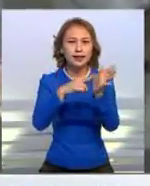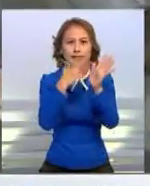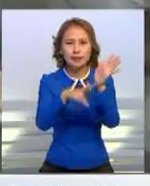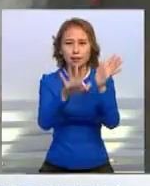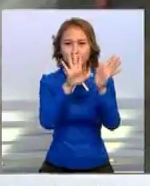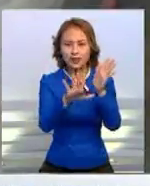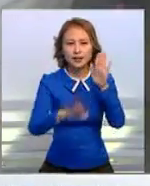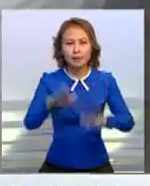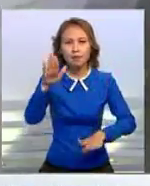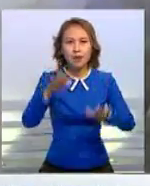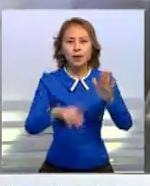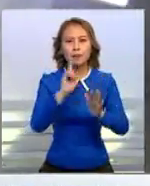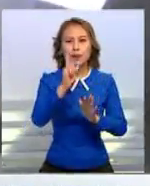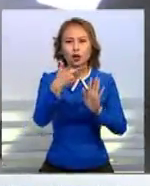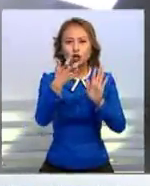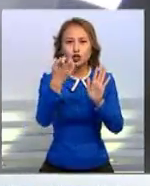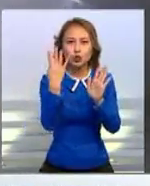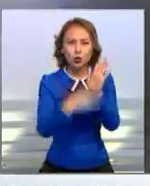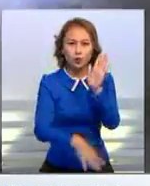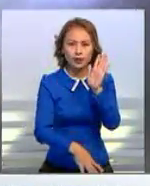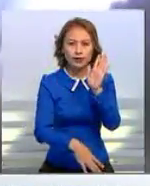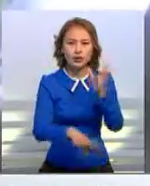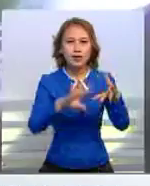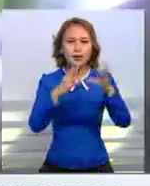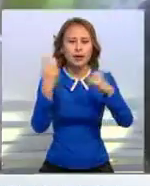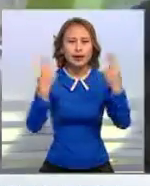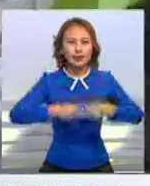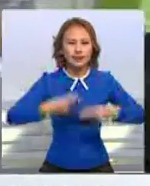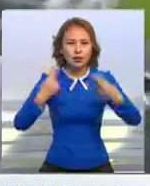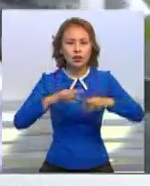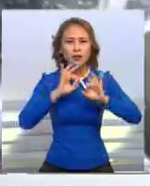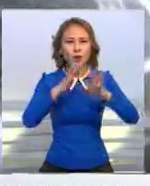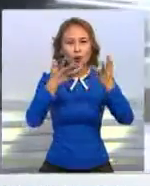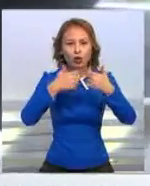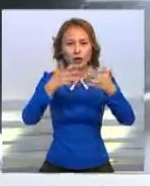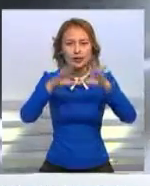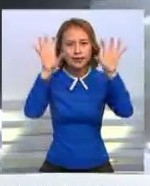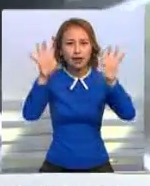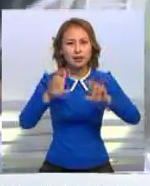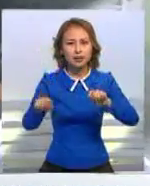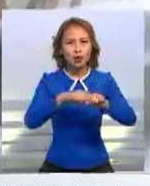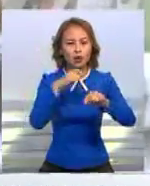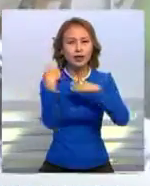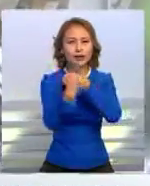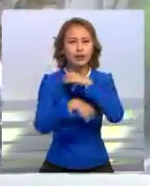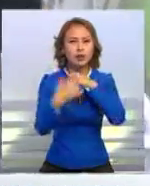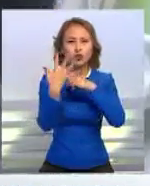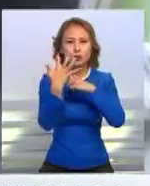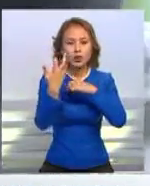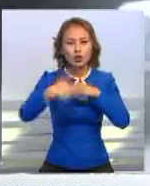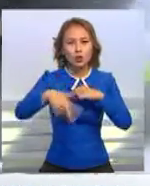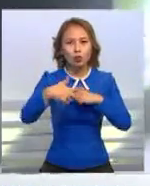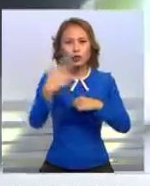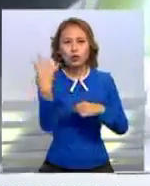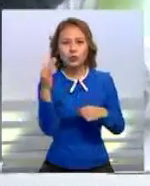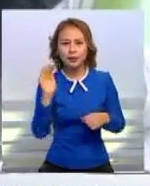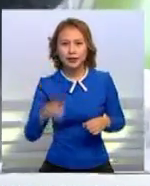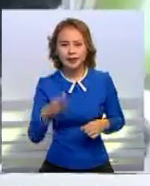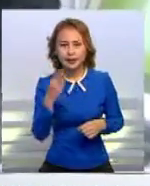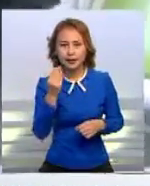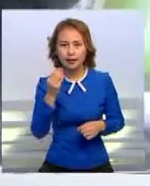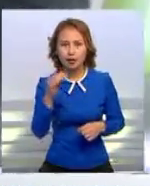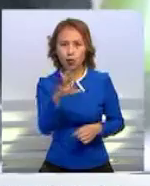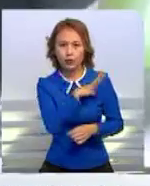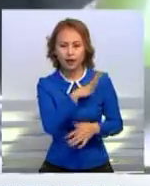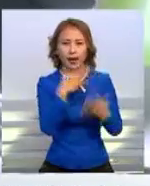салмағы 1390 келіге тартады. Кеден қызметкерлерінің есептеуі бойынша заңсыз тауарлардың құны 534 мың